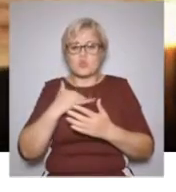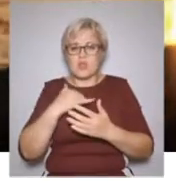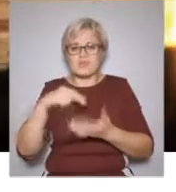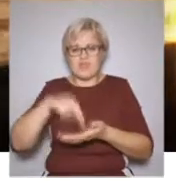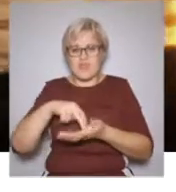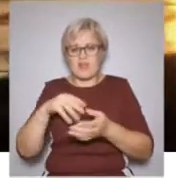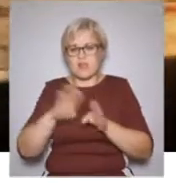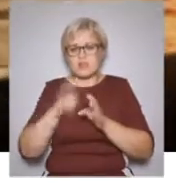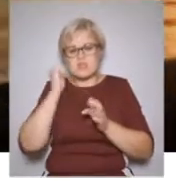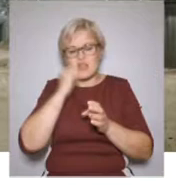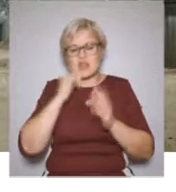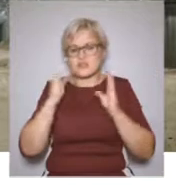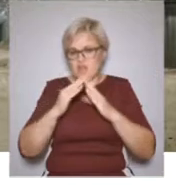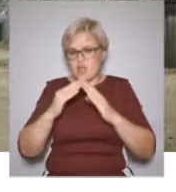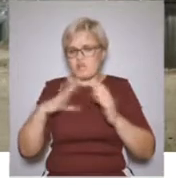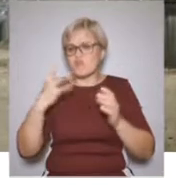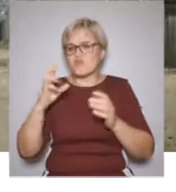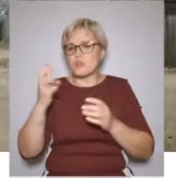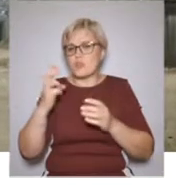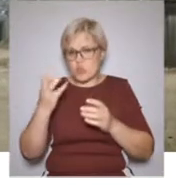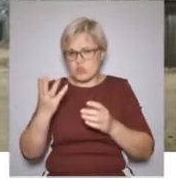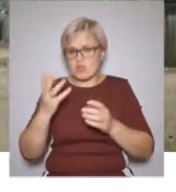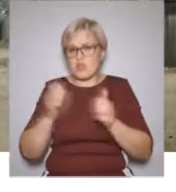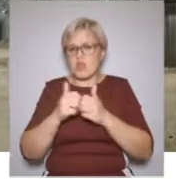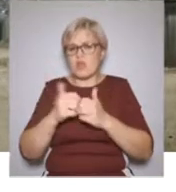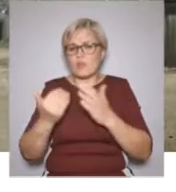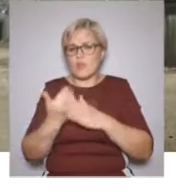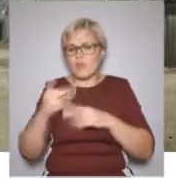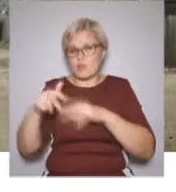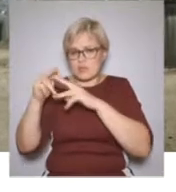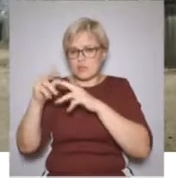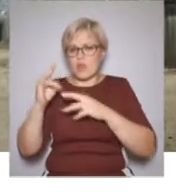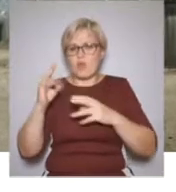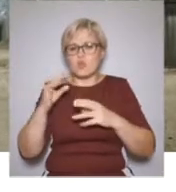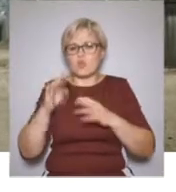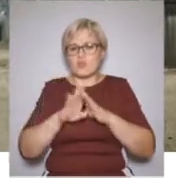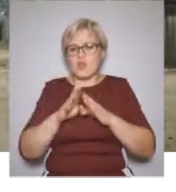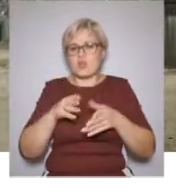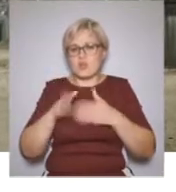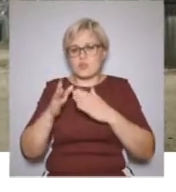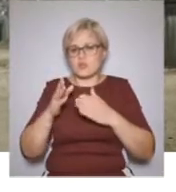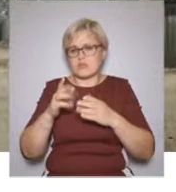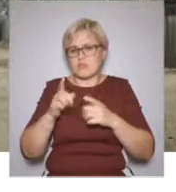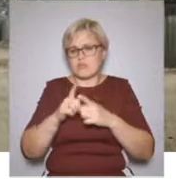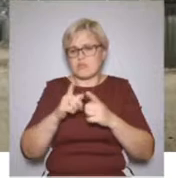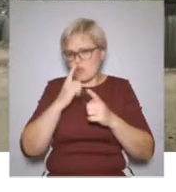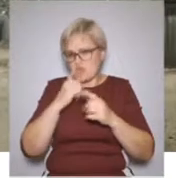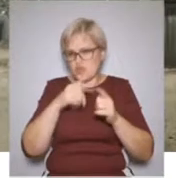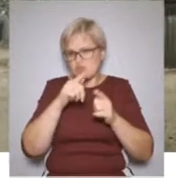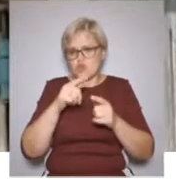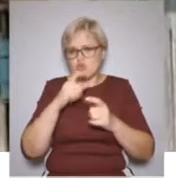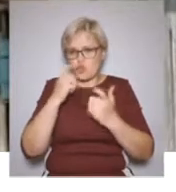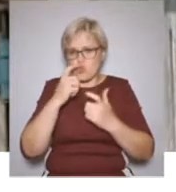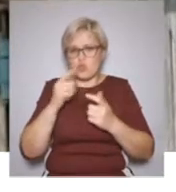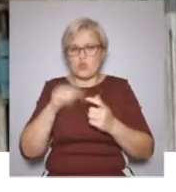на пути моего в школу то есть я все время приходили мы должны базы потом школе общаясь